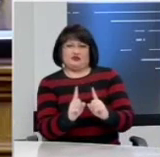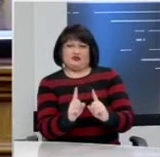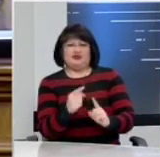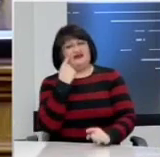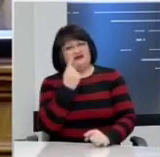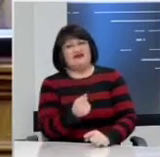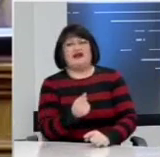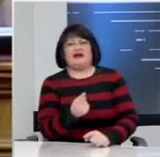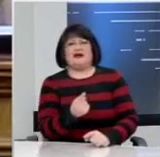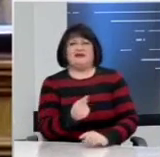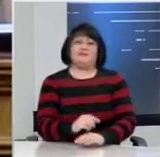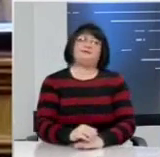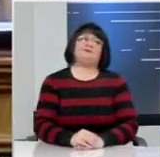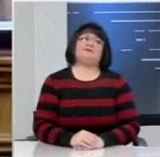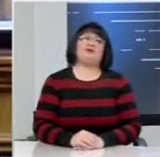ούτε και τη fake αριστεία.